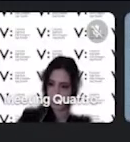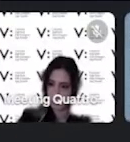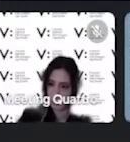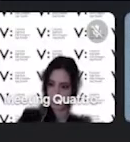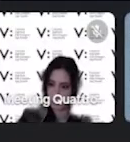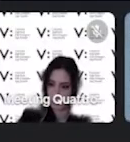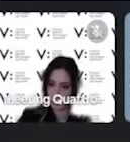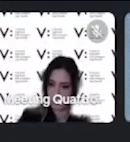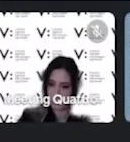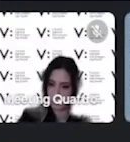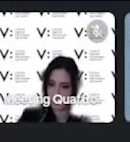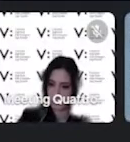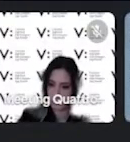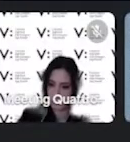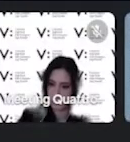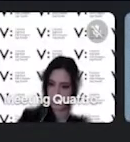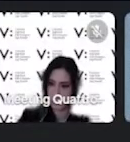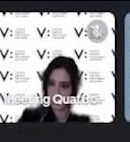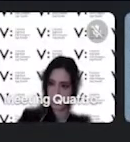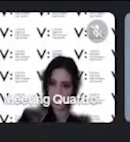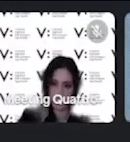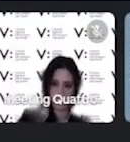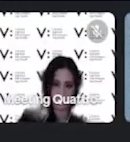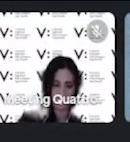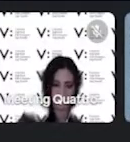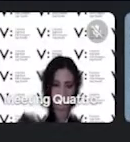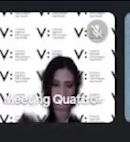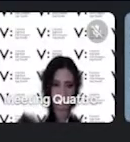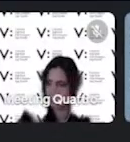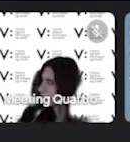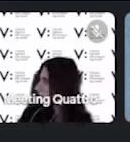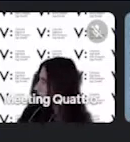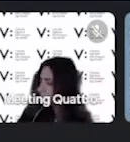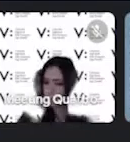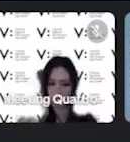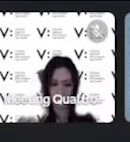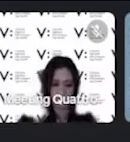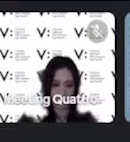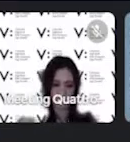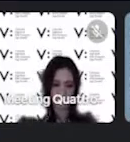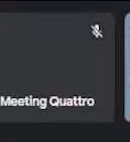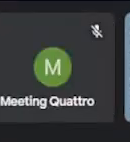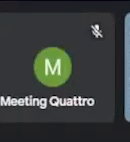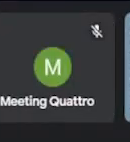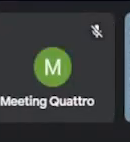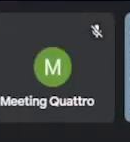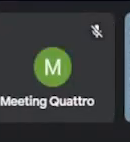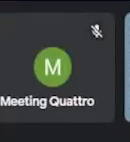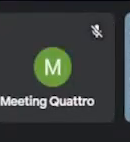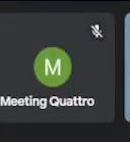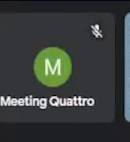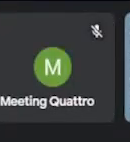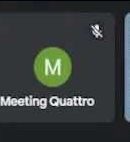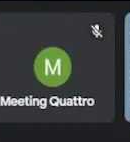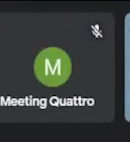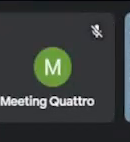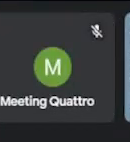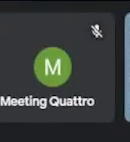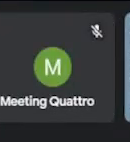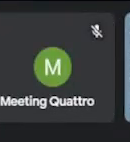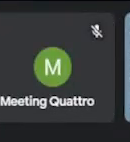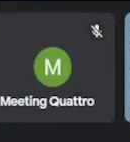brochure che vi sto presentando. E vorrei tornare un attimino a quelli che